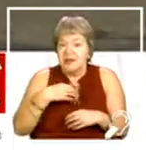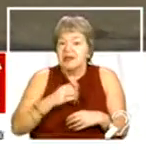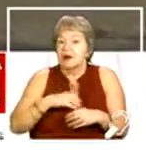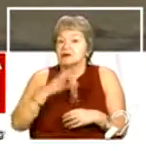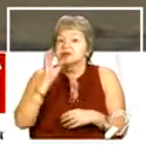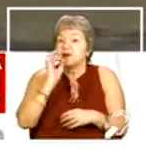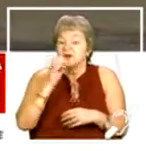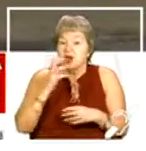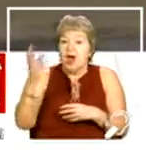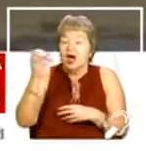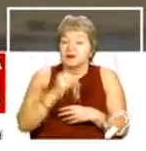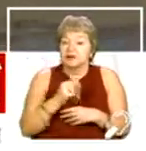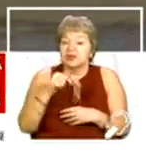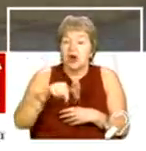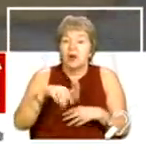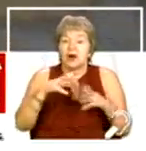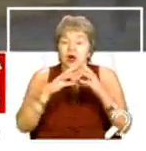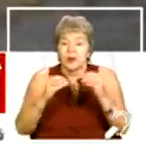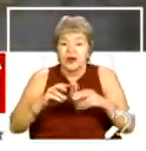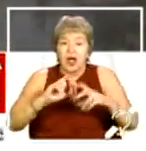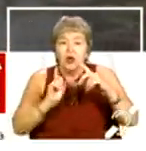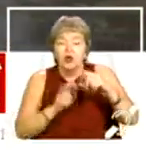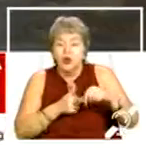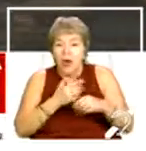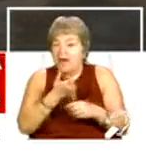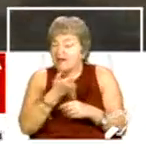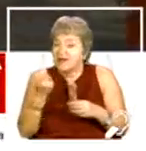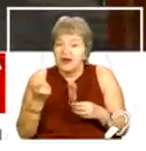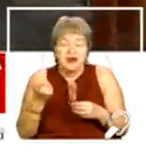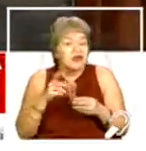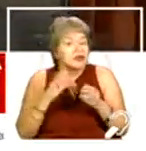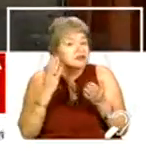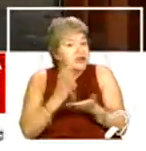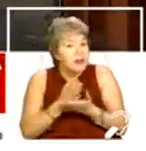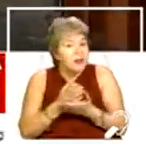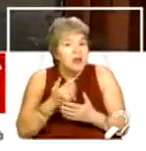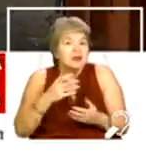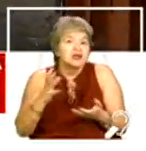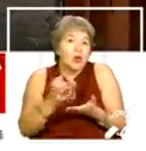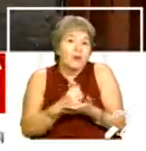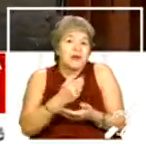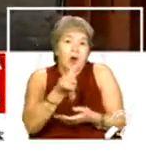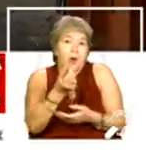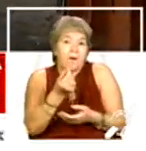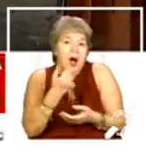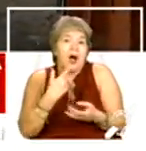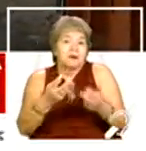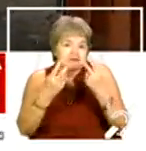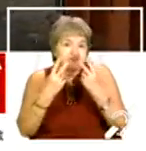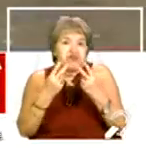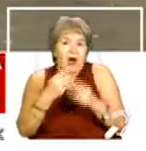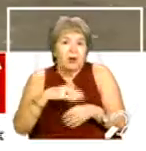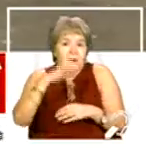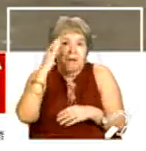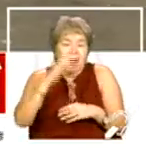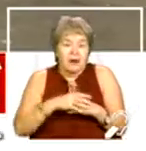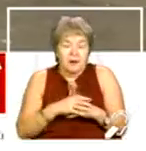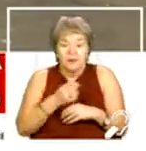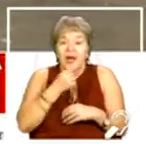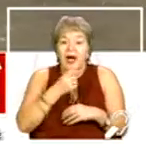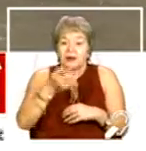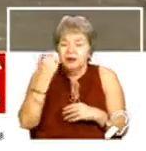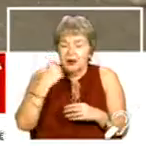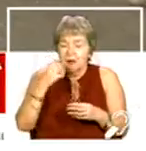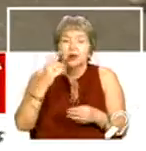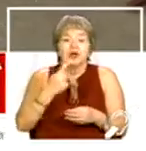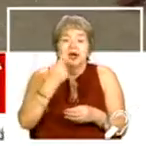specializați în introducerea în țară de deșeuri fără drept, cu scopul de a obține beneficii financiare substanțiale. Vă reamintesc că anul trecut, pe